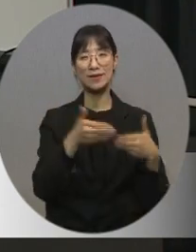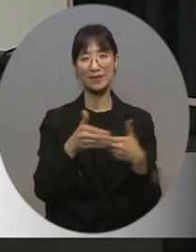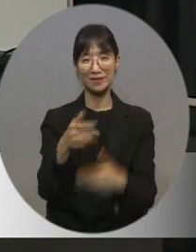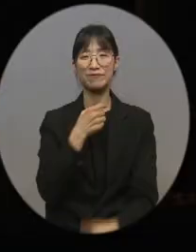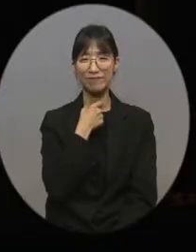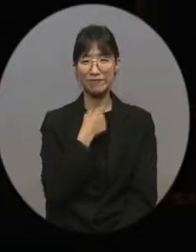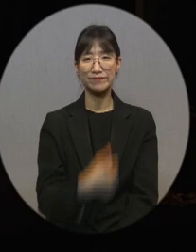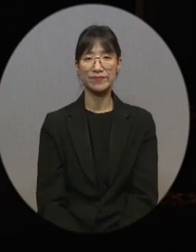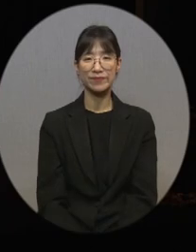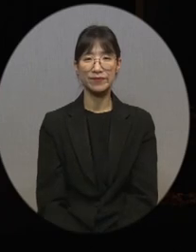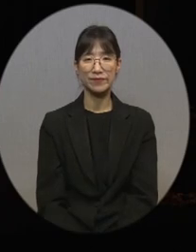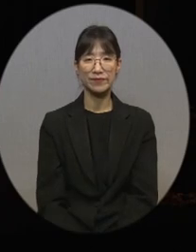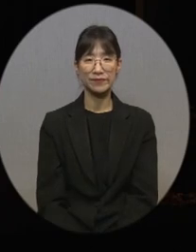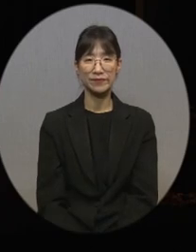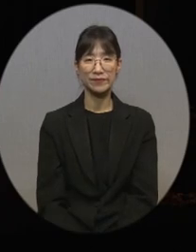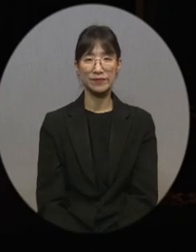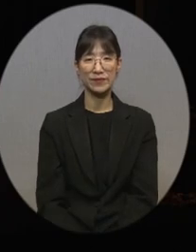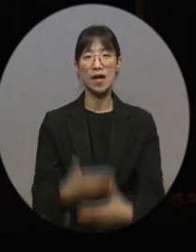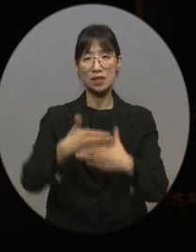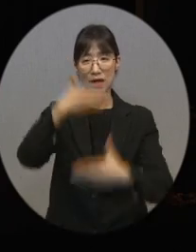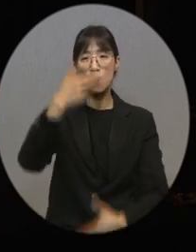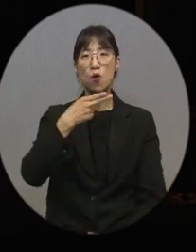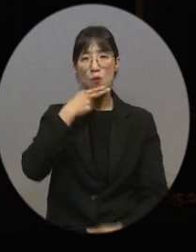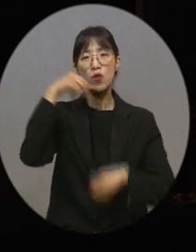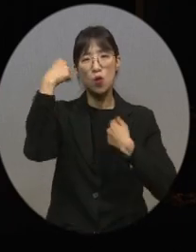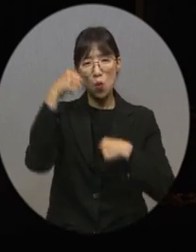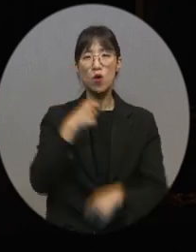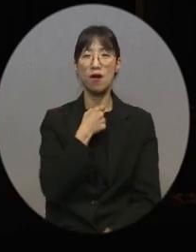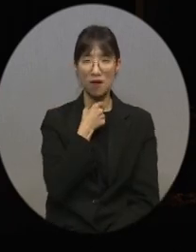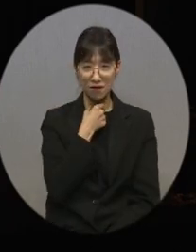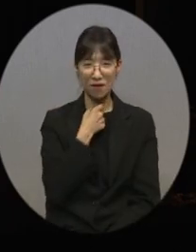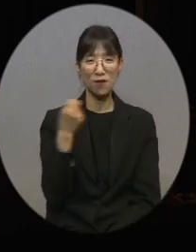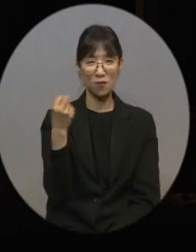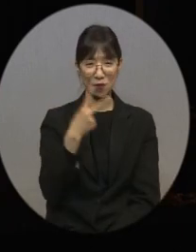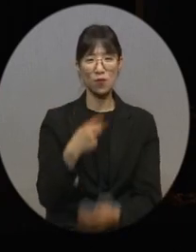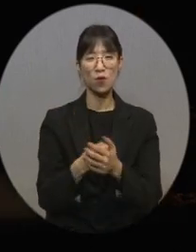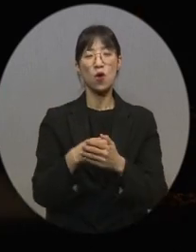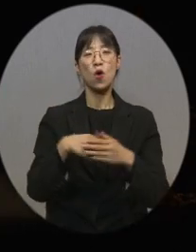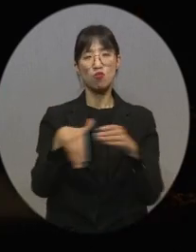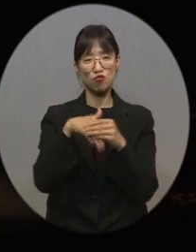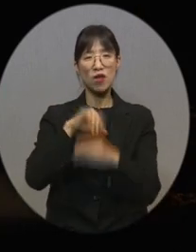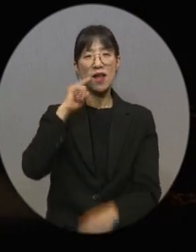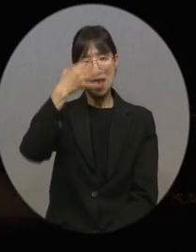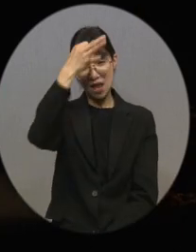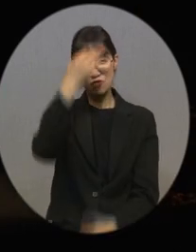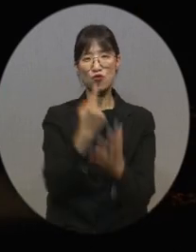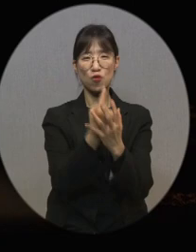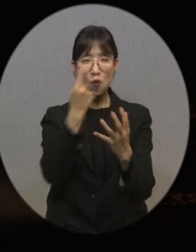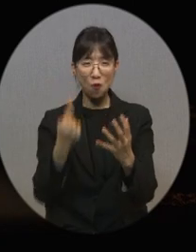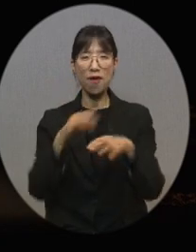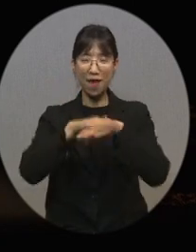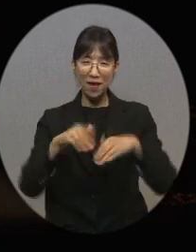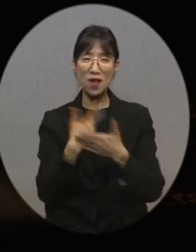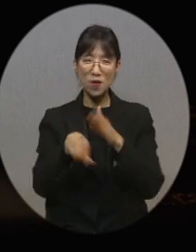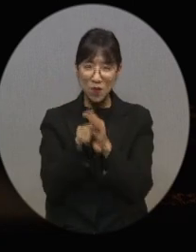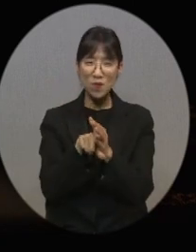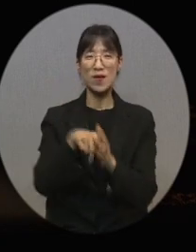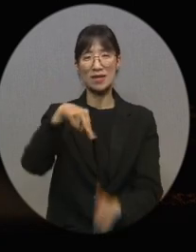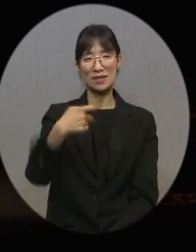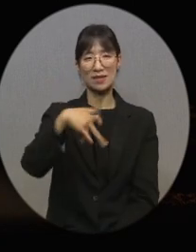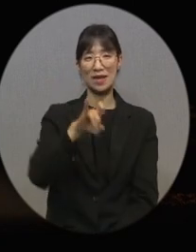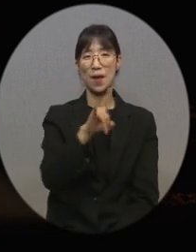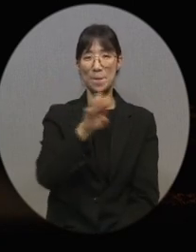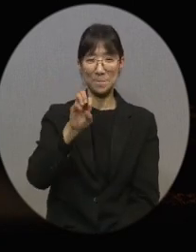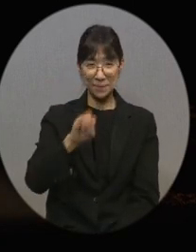합니다. 장벽 없는 공연을 지향하고 장애인의 문화예술 소외를 해결하기 위한 국립극단의 스카팽